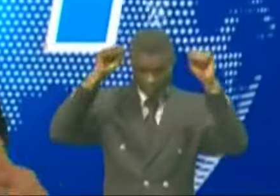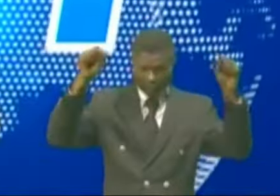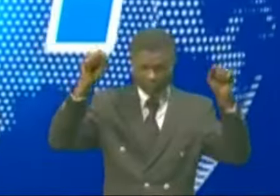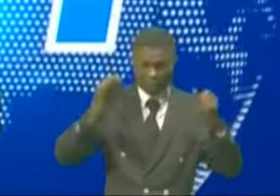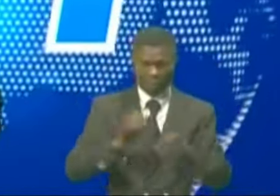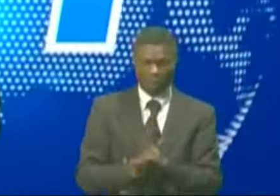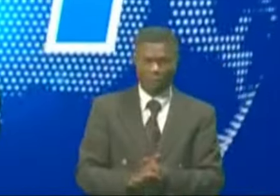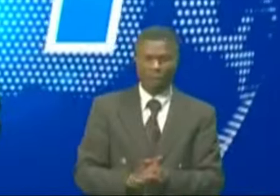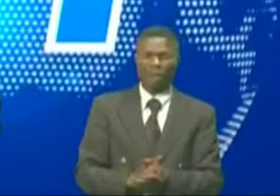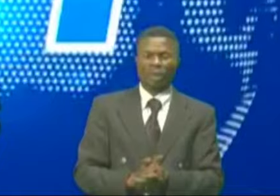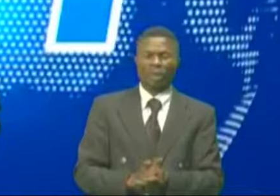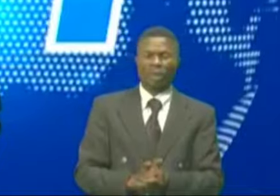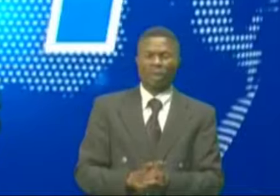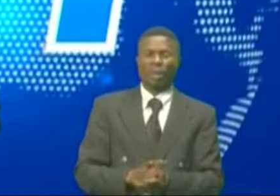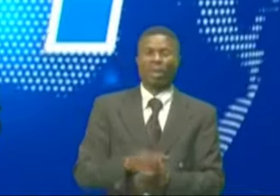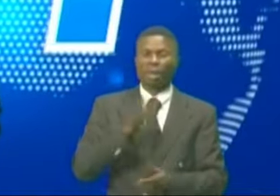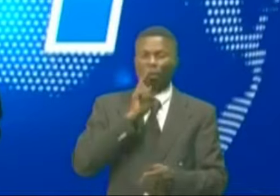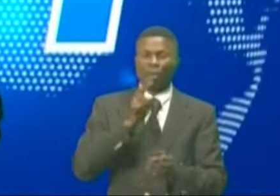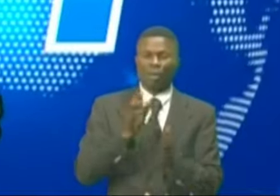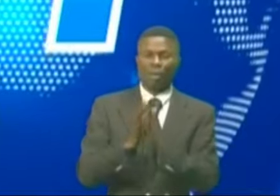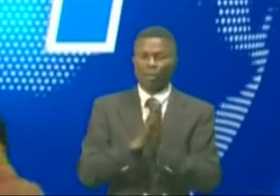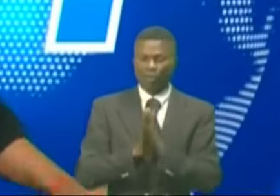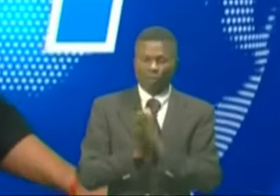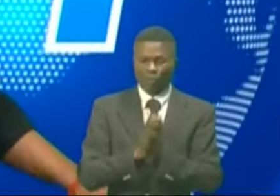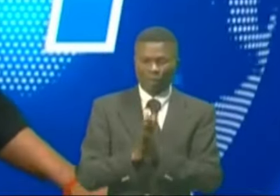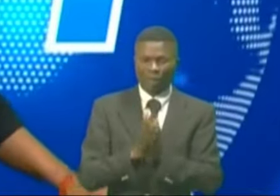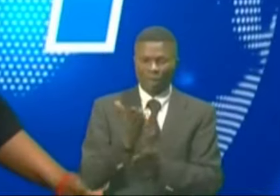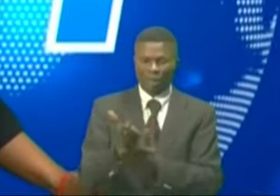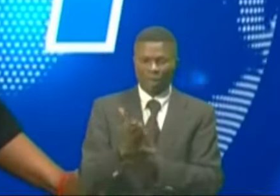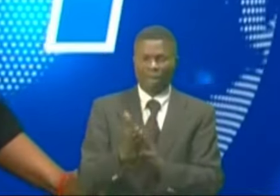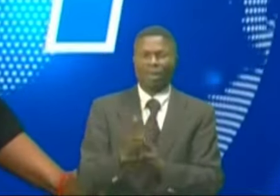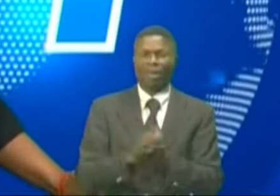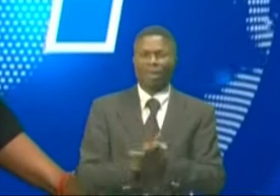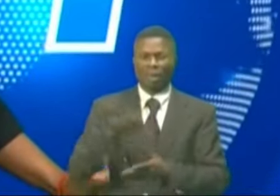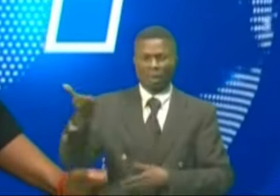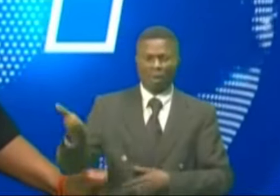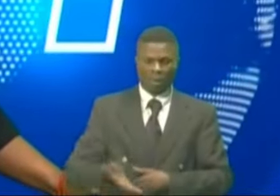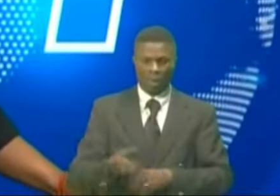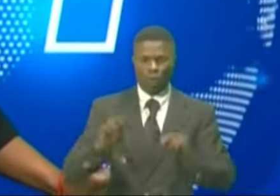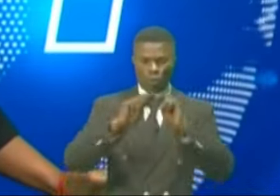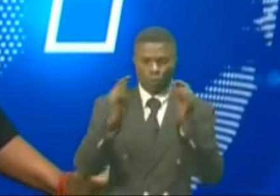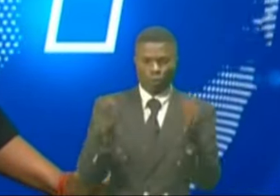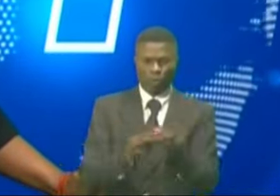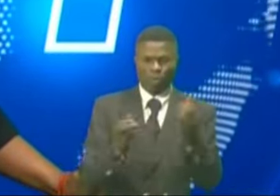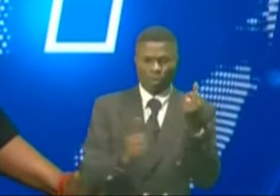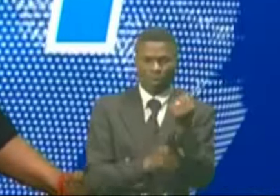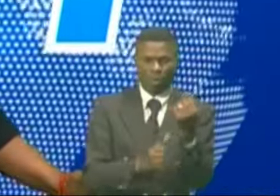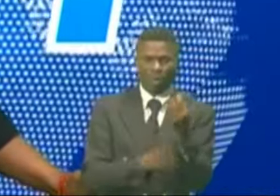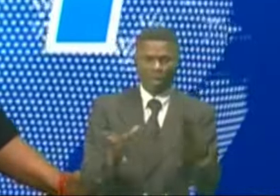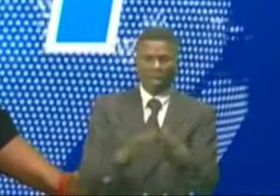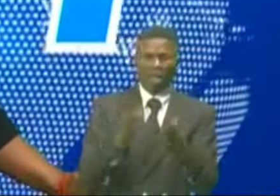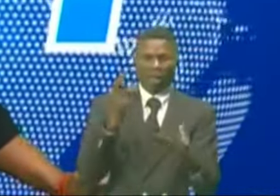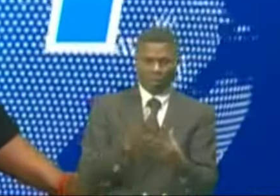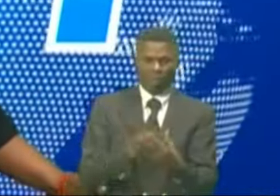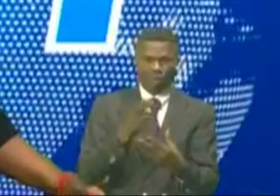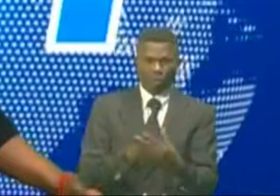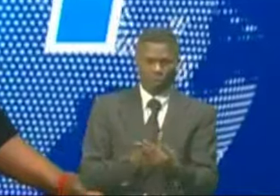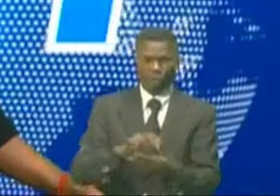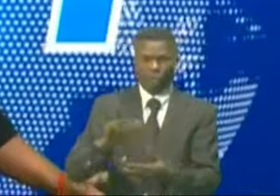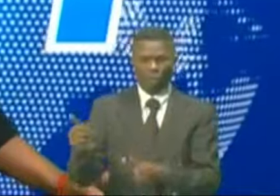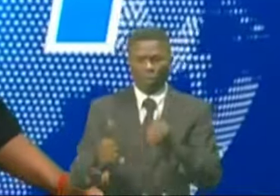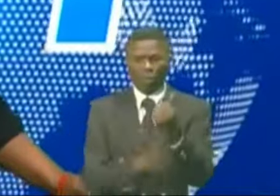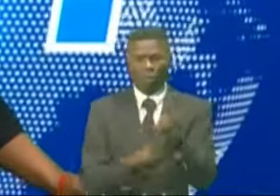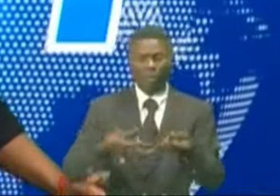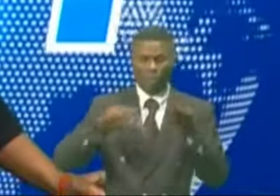Les présidents de la Chambre basse du Parlement, Vital Kamerhe, Loi Kaningini Kingi, a reçu une délégation de personnes vivant avec handicap et autres